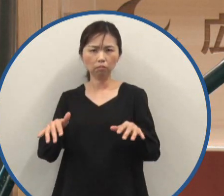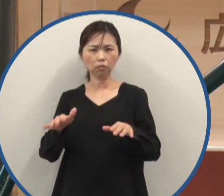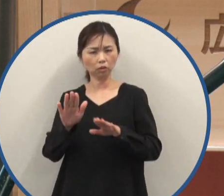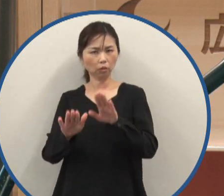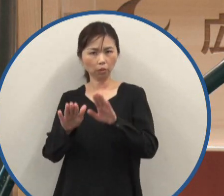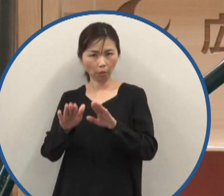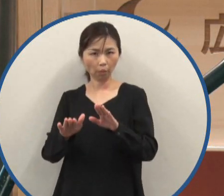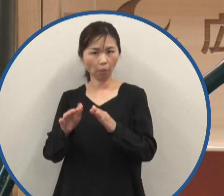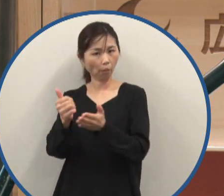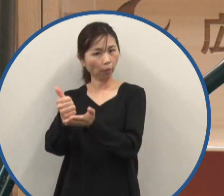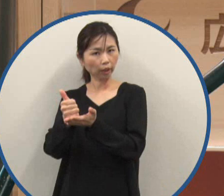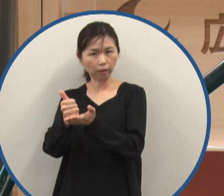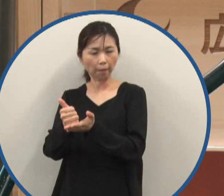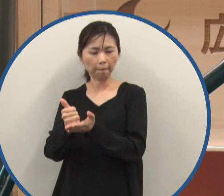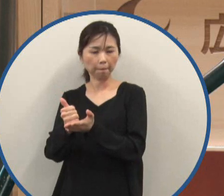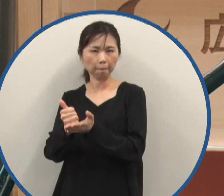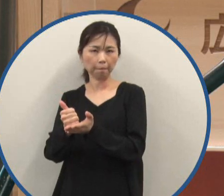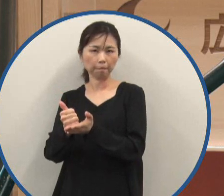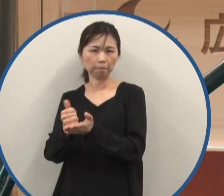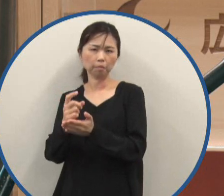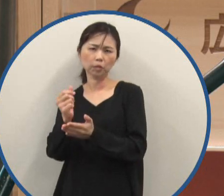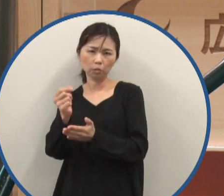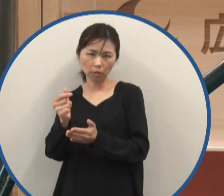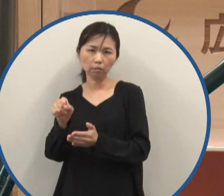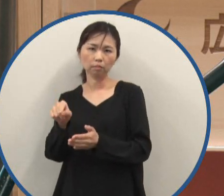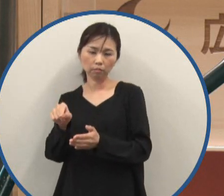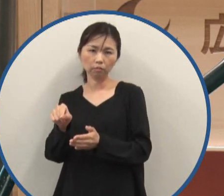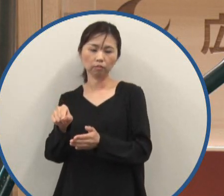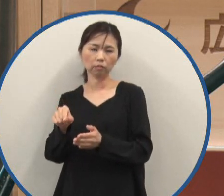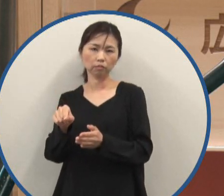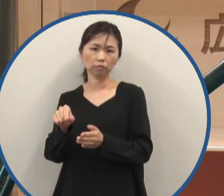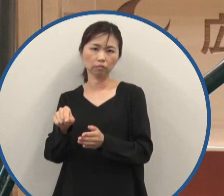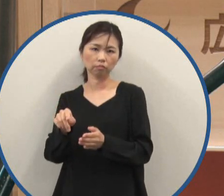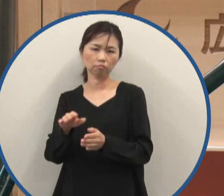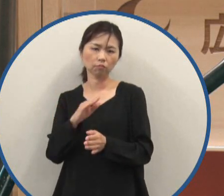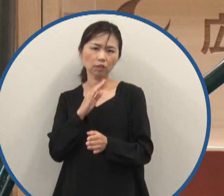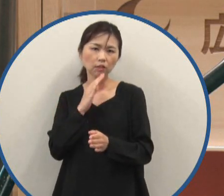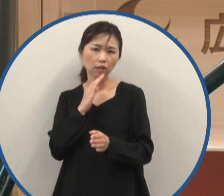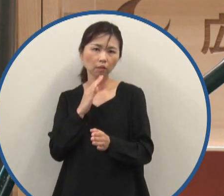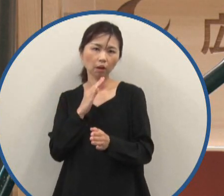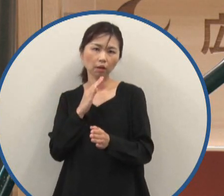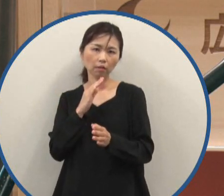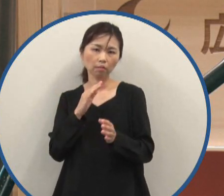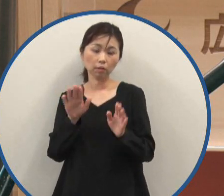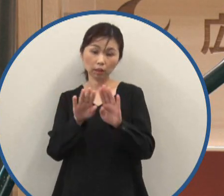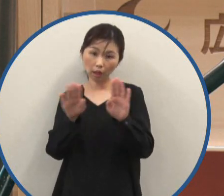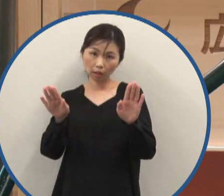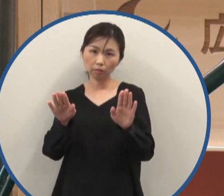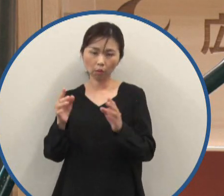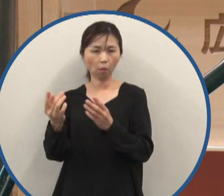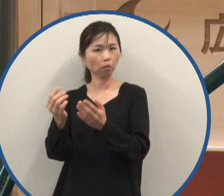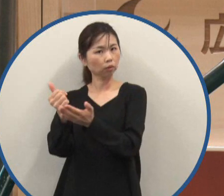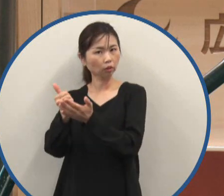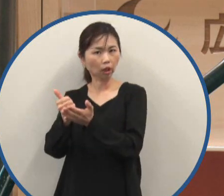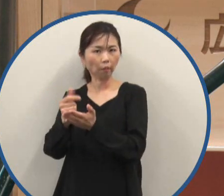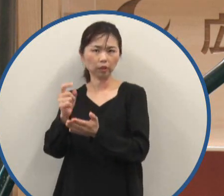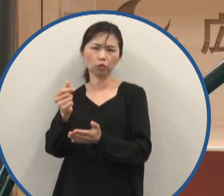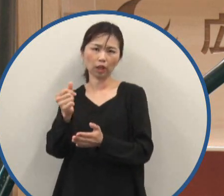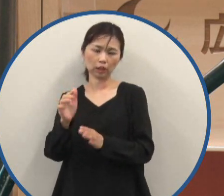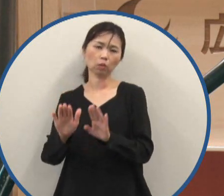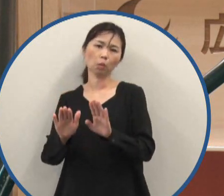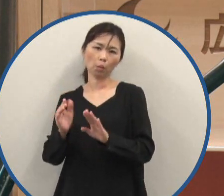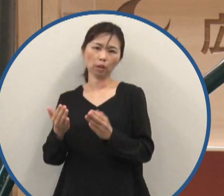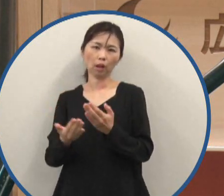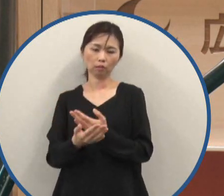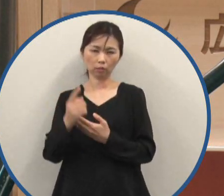かなか来ないという状況の中で、事実上開店企業みたいな状況になるんじゃないかと思うんですよね。そ